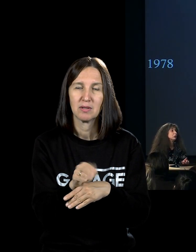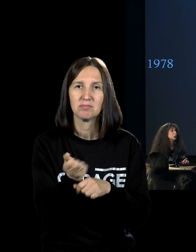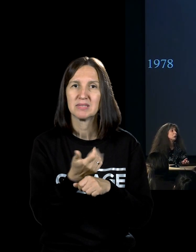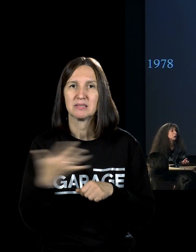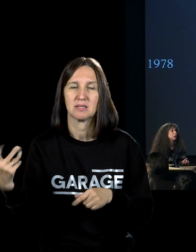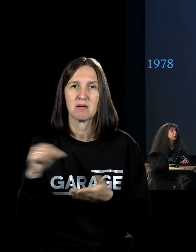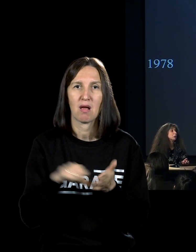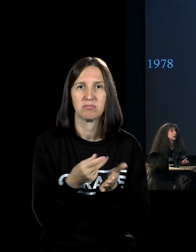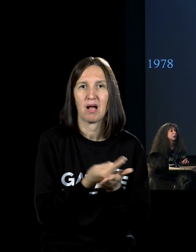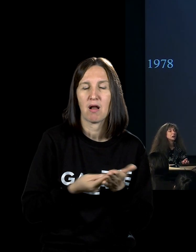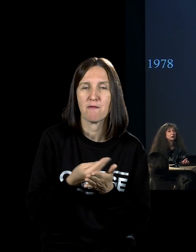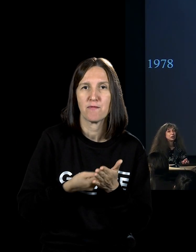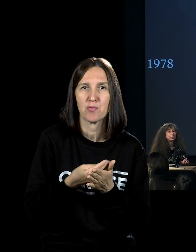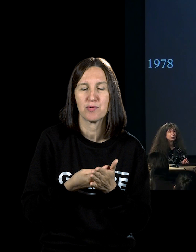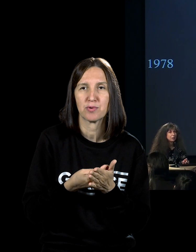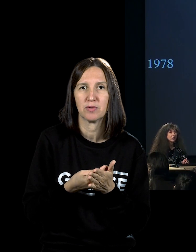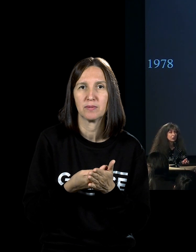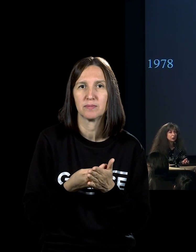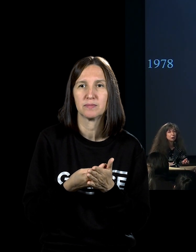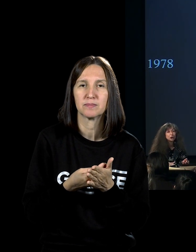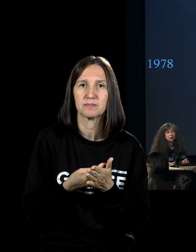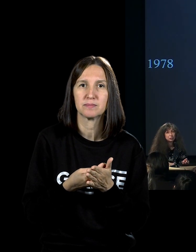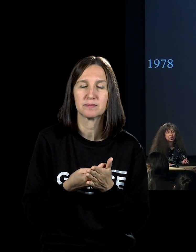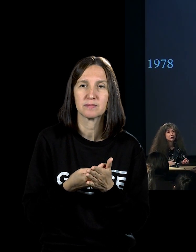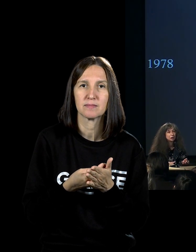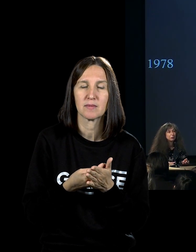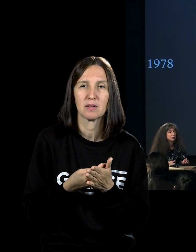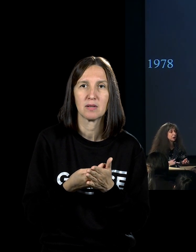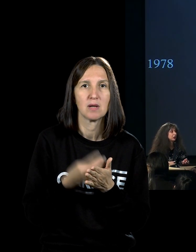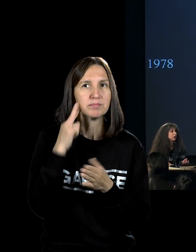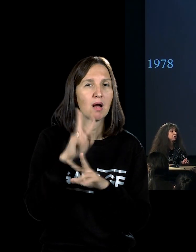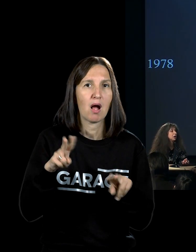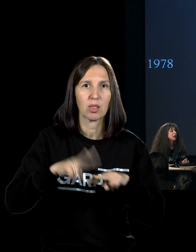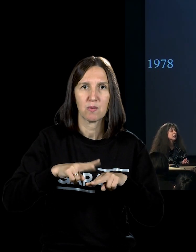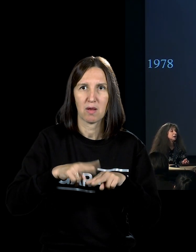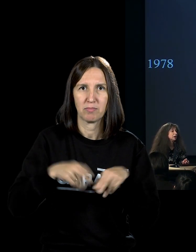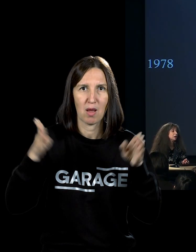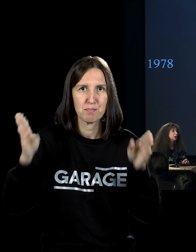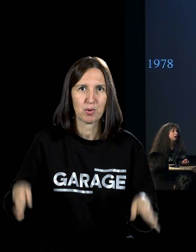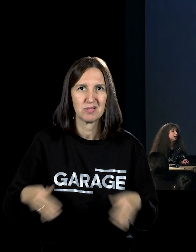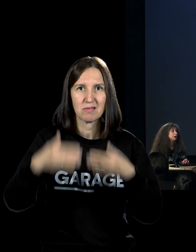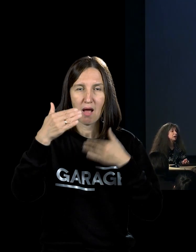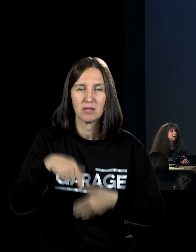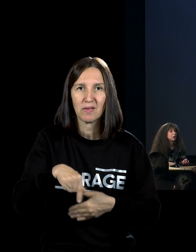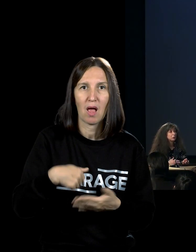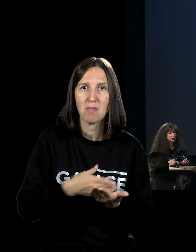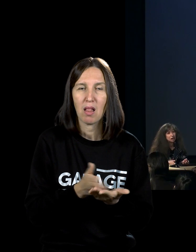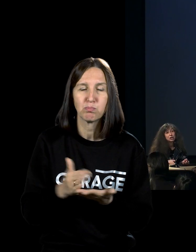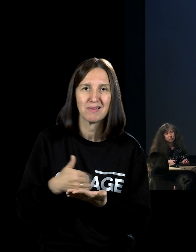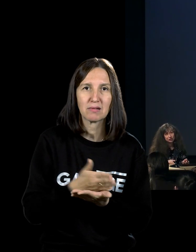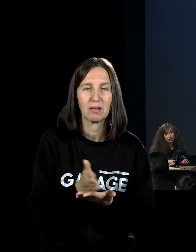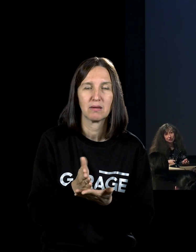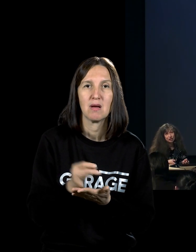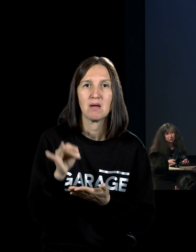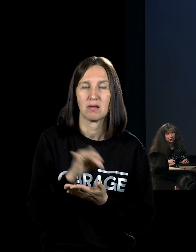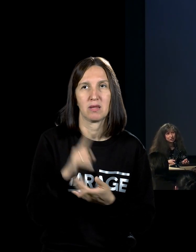серия гравюр в пространстве, исключение в тюремных пространствах, где лабиринты